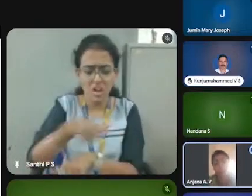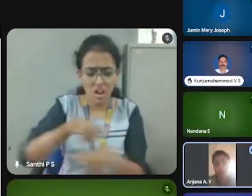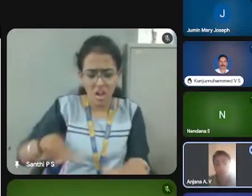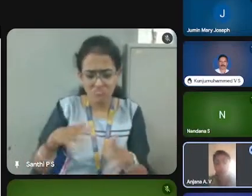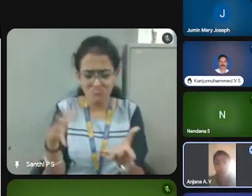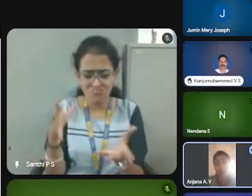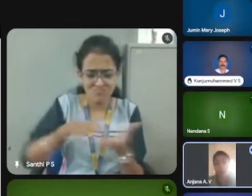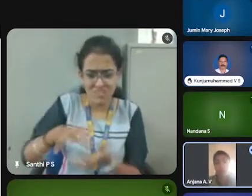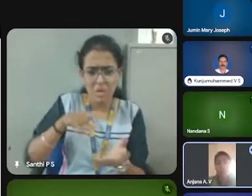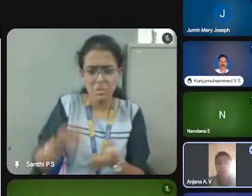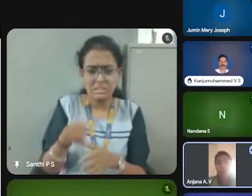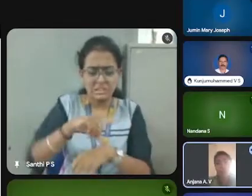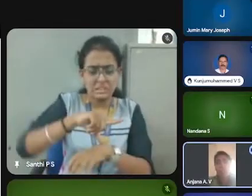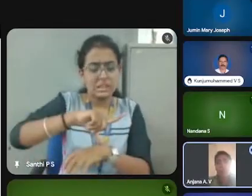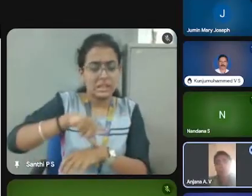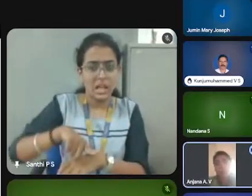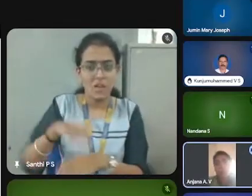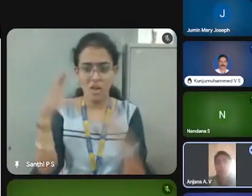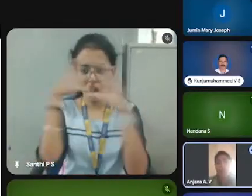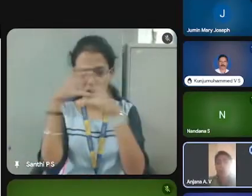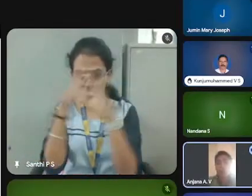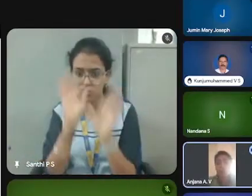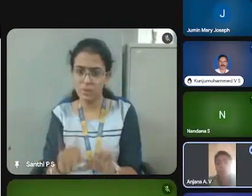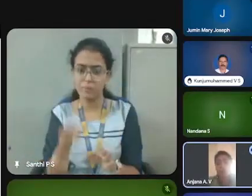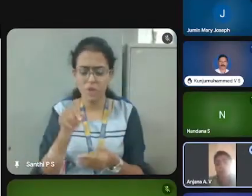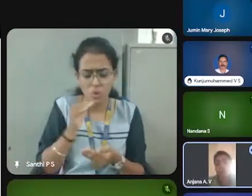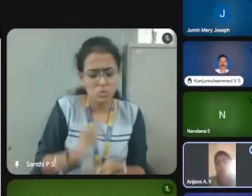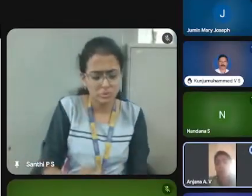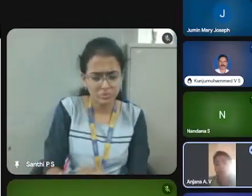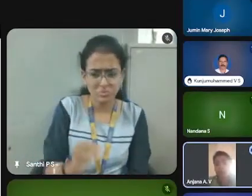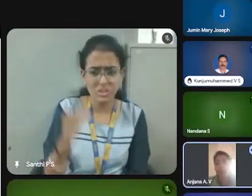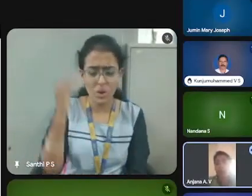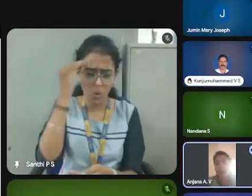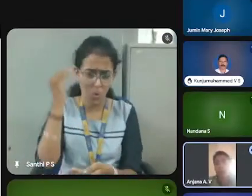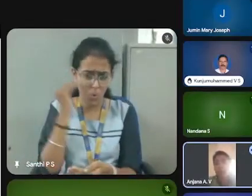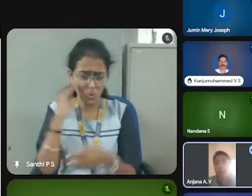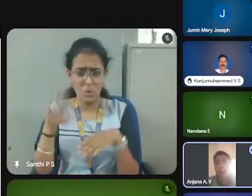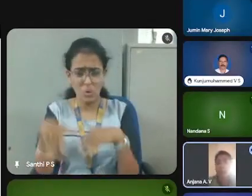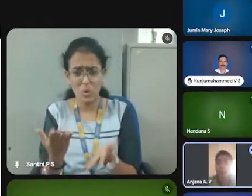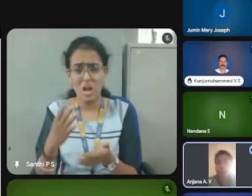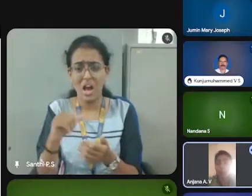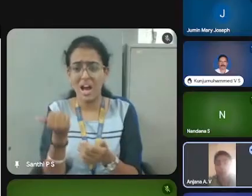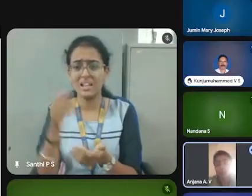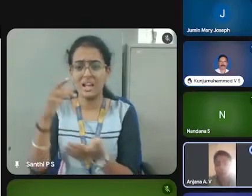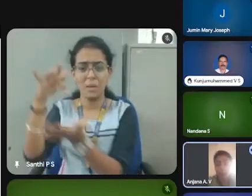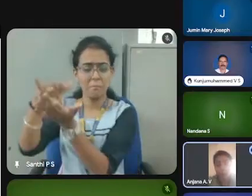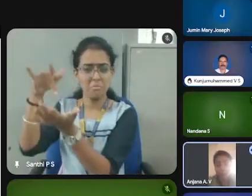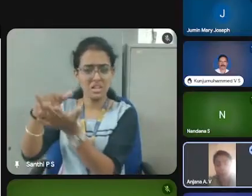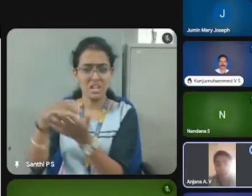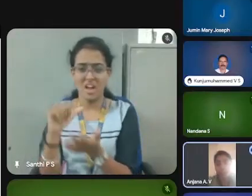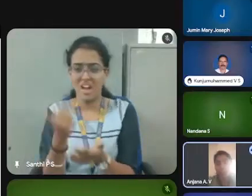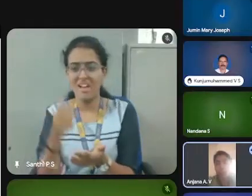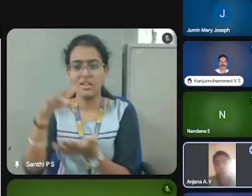ചാൻസസ് കൂടുതലാണ്. അപ്പം അത് ഈ കുട്ടിയെ സംബന്ധിച്ച് എനിക്ക് തോന്നുന്നു ഈ കൊറിയൻ അല്ലെങ്കിൽ വേറെ ലാംഗ്വേജസ് എന്ന് പറയുന്നത് കുറച്ച്